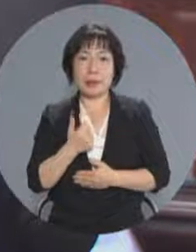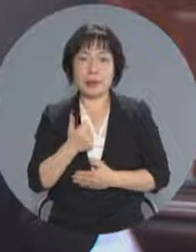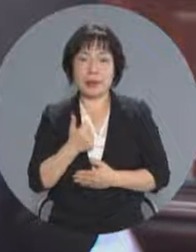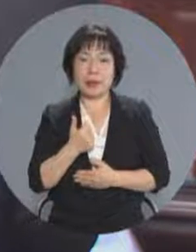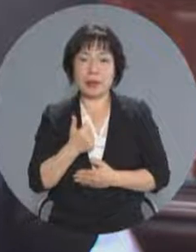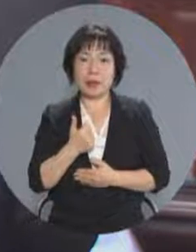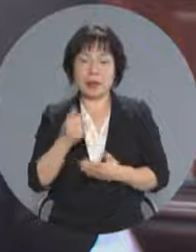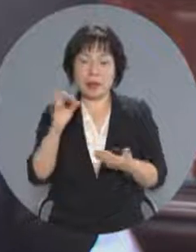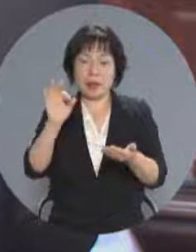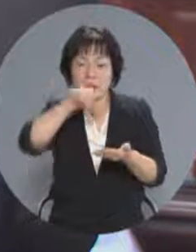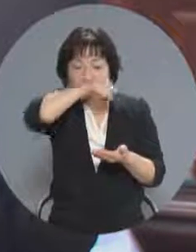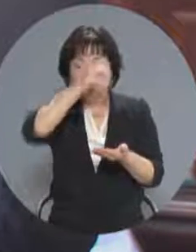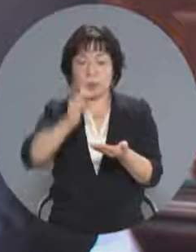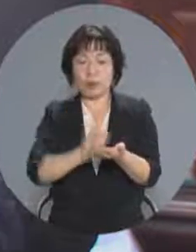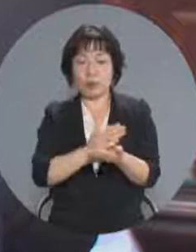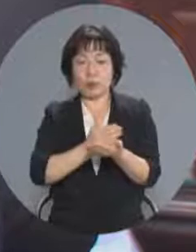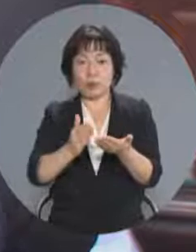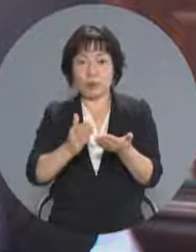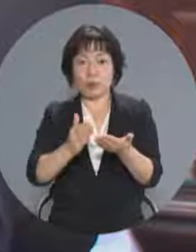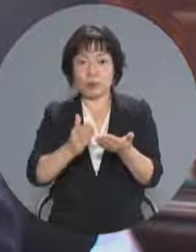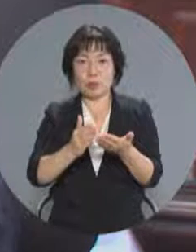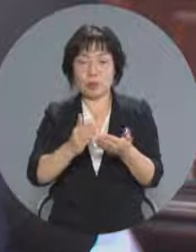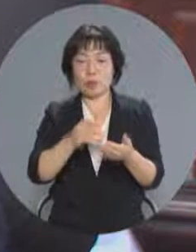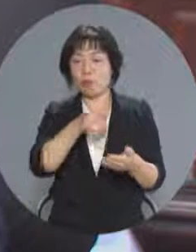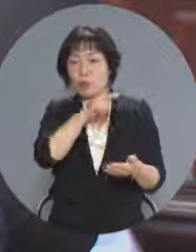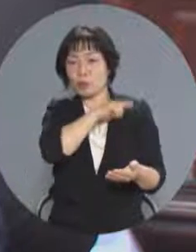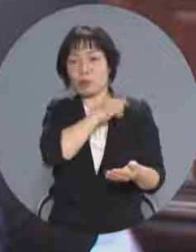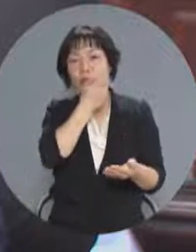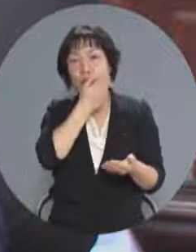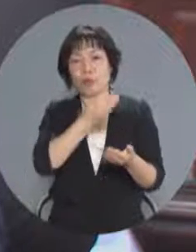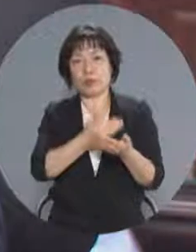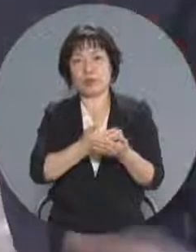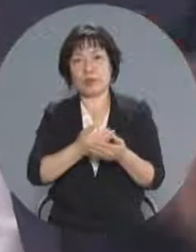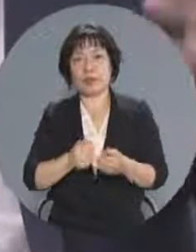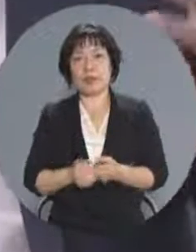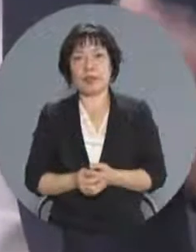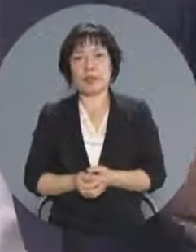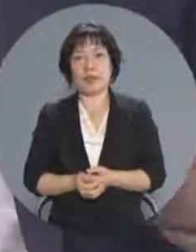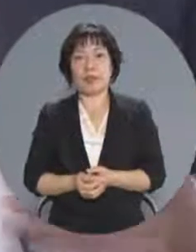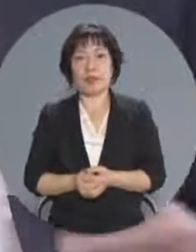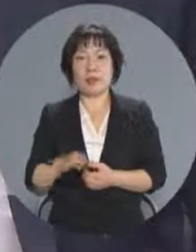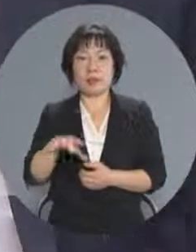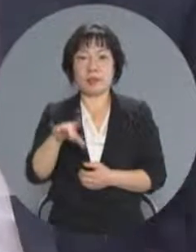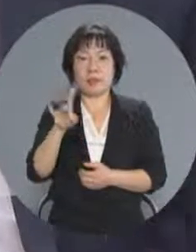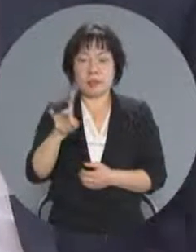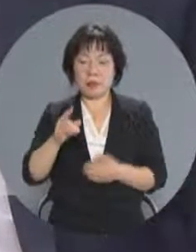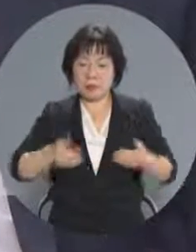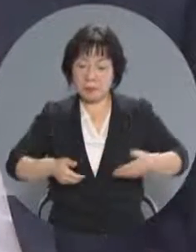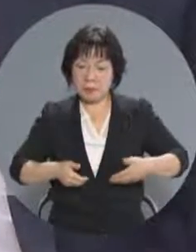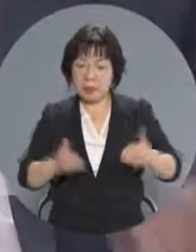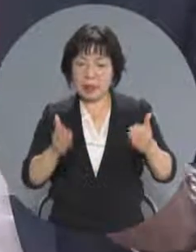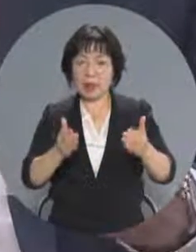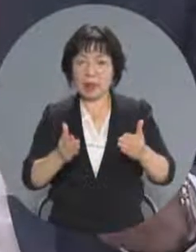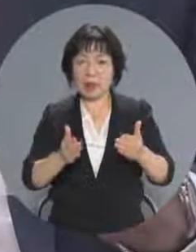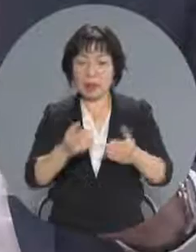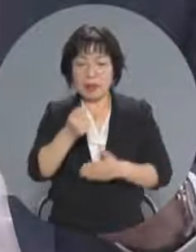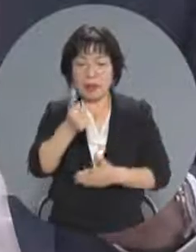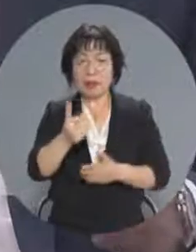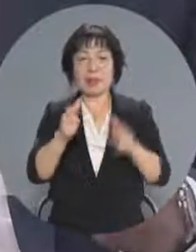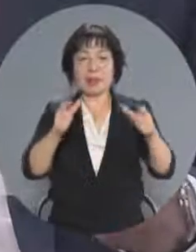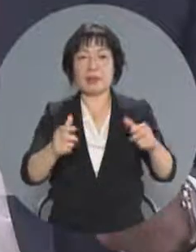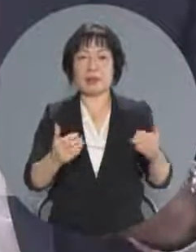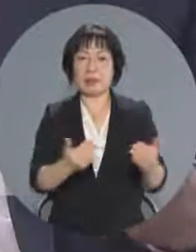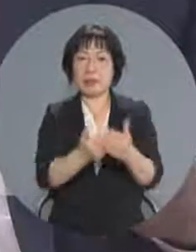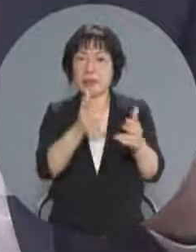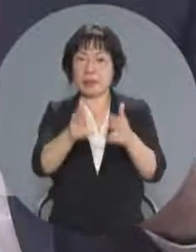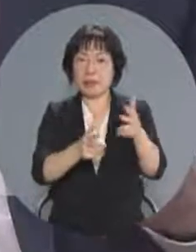효율적인 자원 배분 효율적인 예산 배분은 굉장히 중요하다고 생각합니다 우선 소모적인 소규모 지역 개발